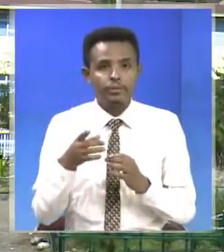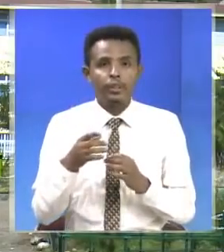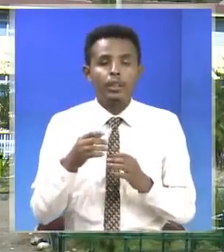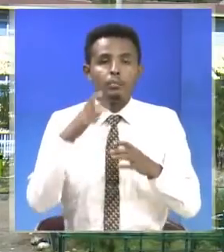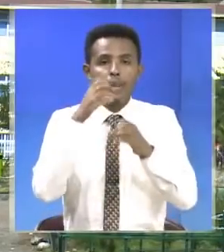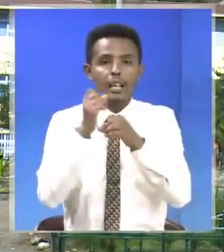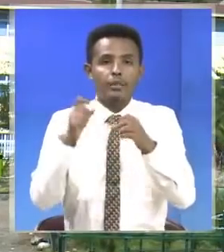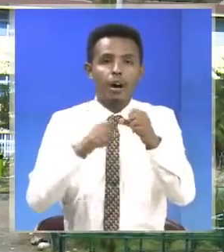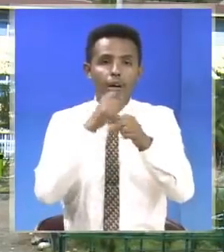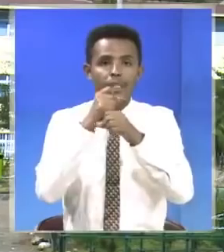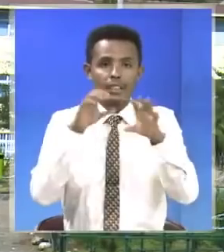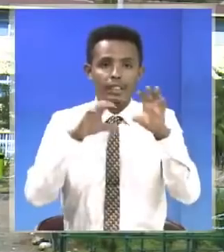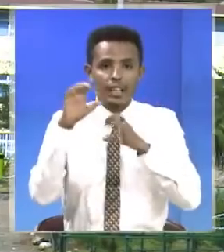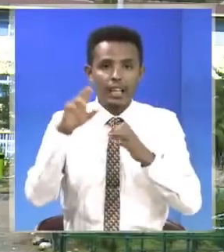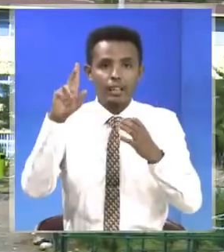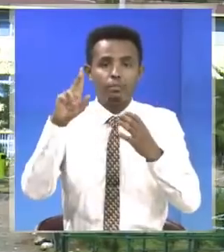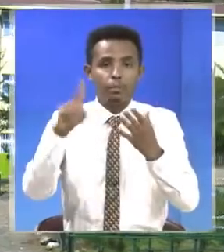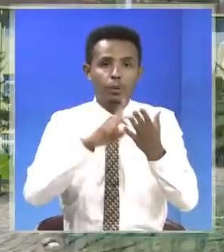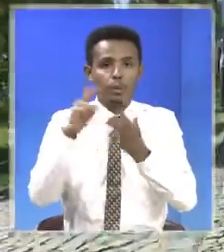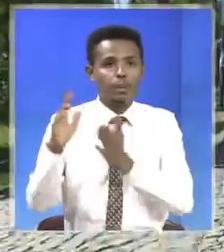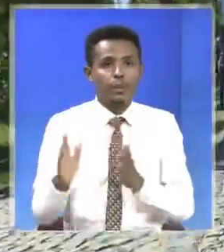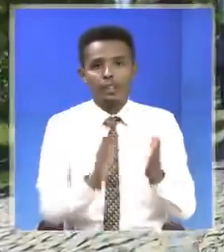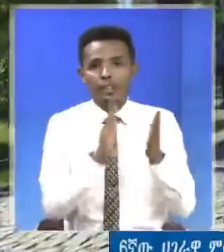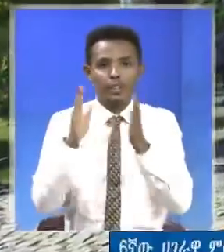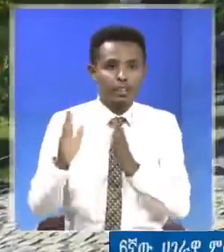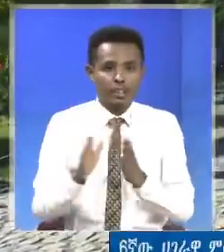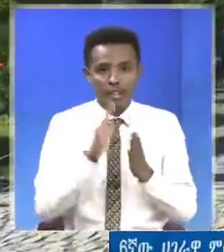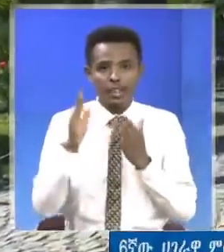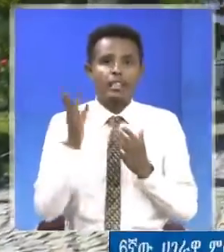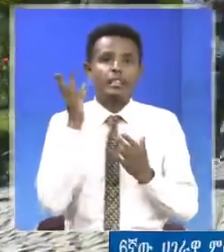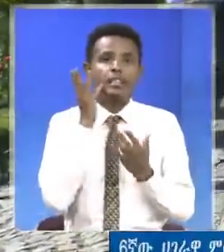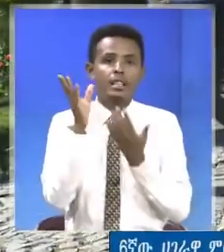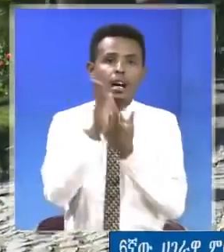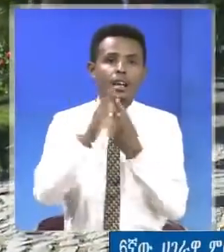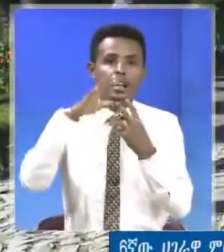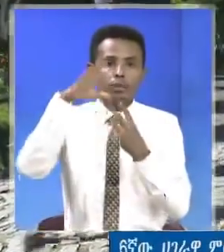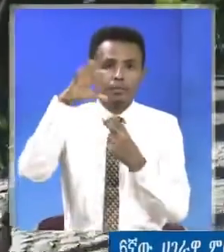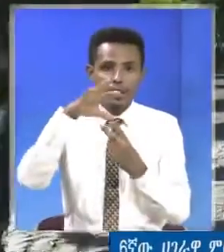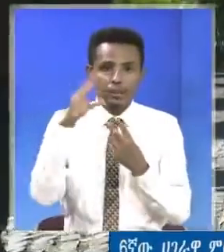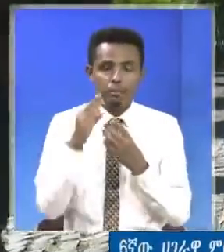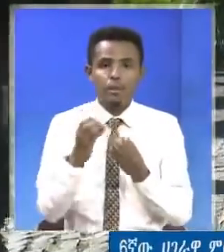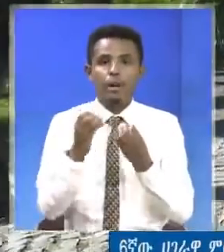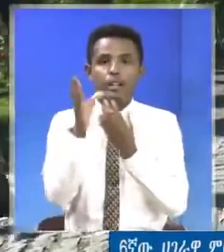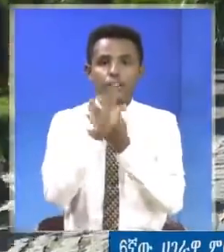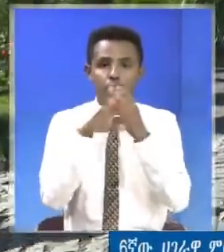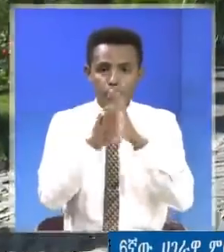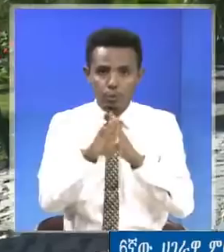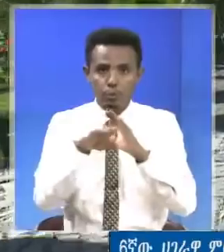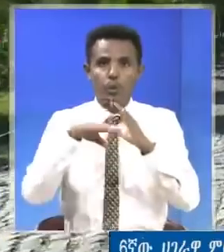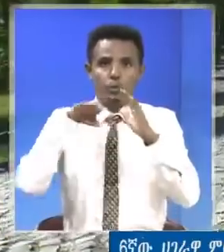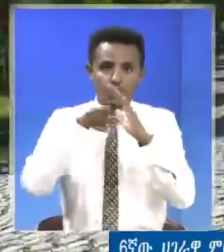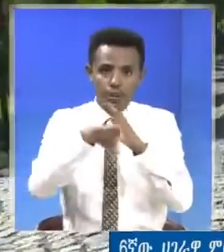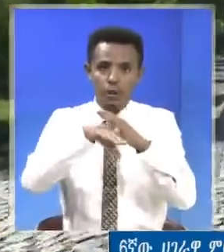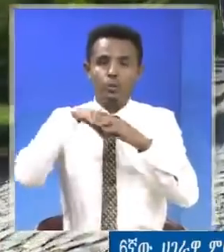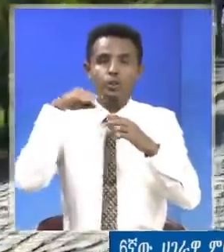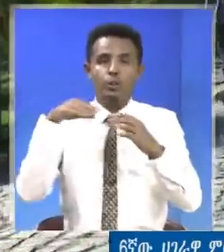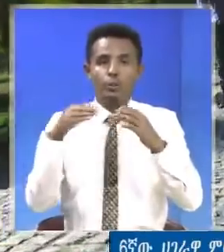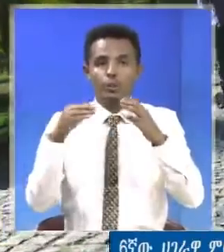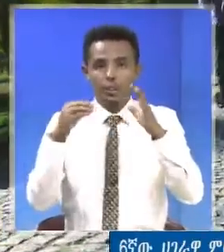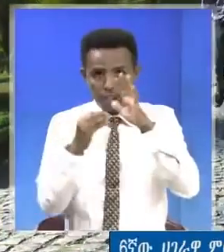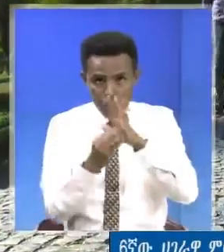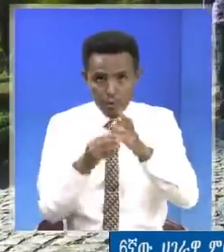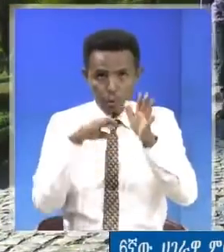በተያዘው ዓመት እንዲካሄድ ቀን የተቆረጠለት ስድስተኛው ሀገር አቀፍ ምርጫም ሀገሪቱ በበርካታ ውስጣዊና ውጫዊ ችግሮችና ተጽዕኖ ውስጥ